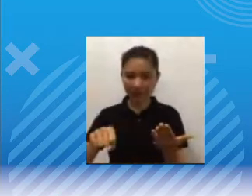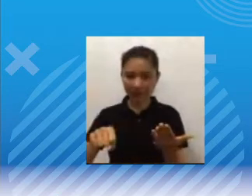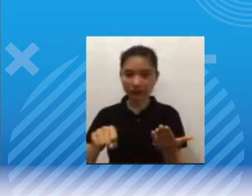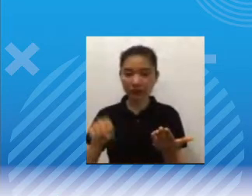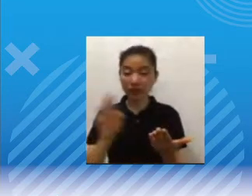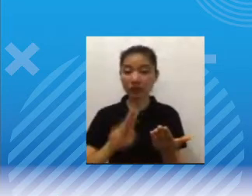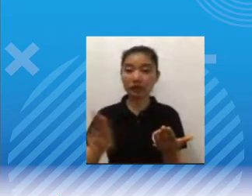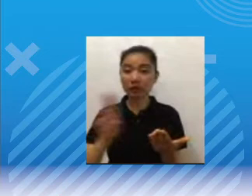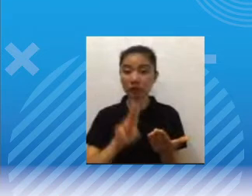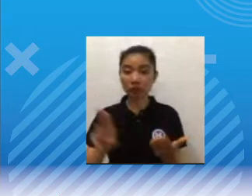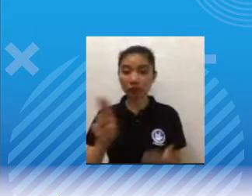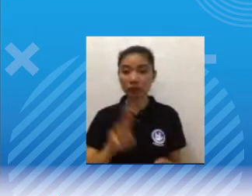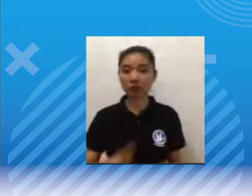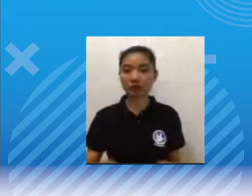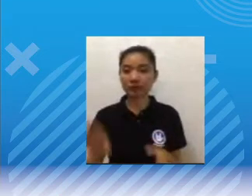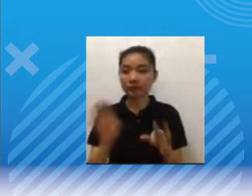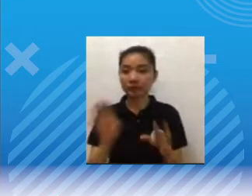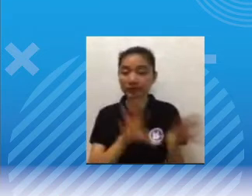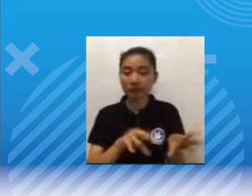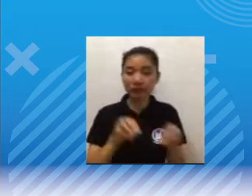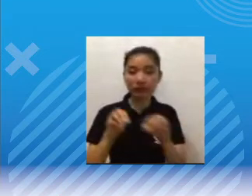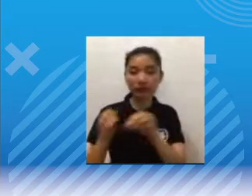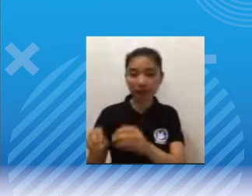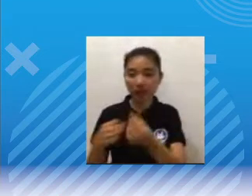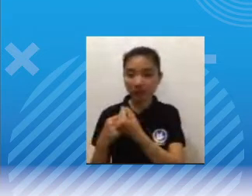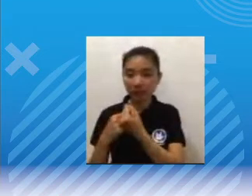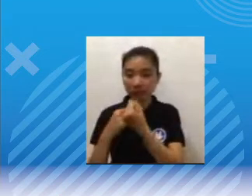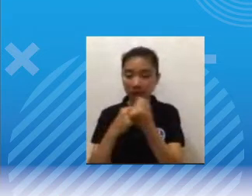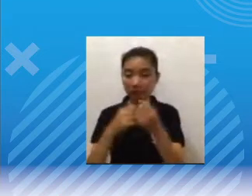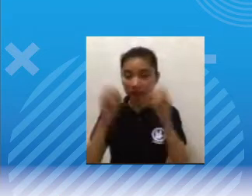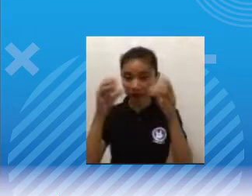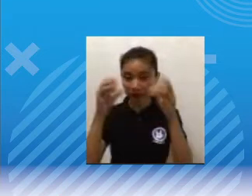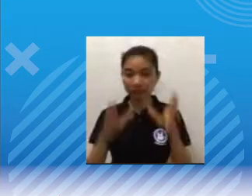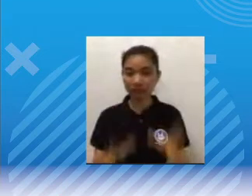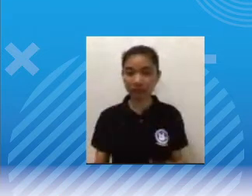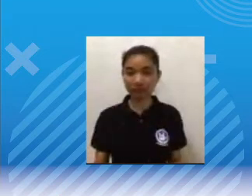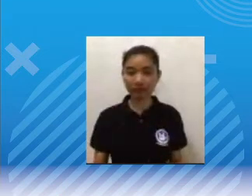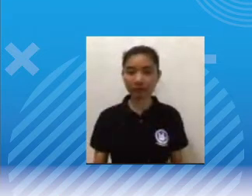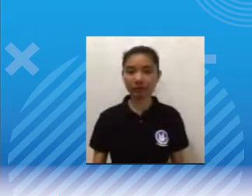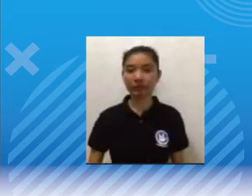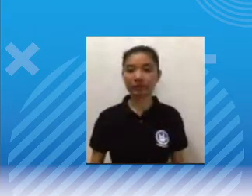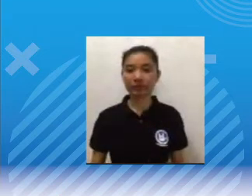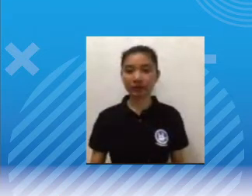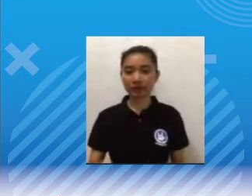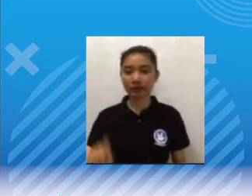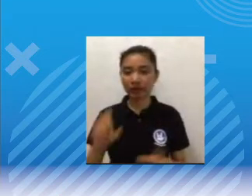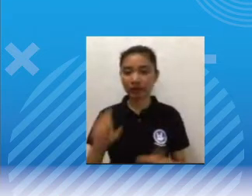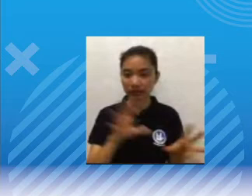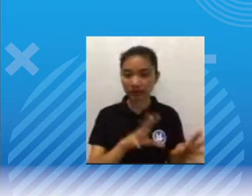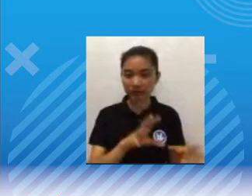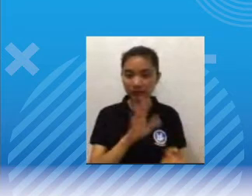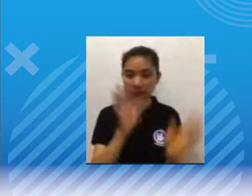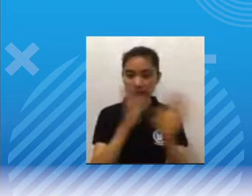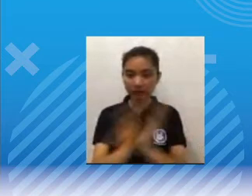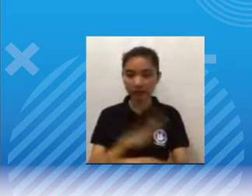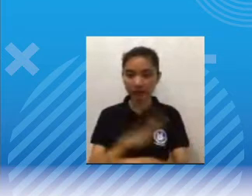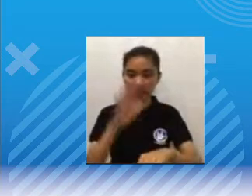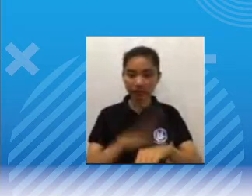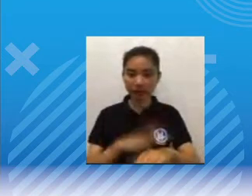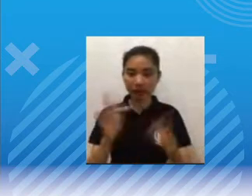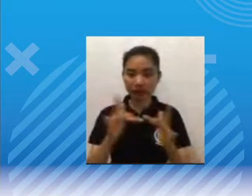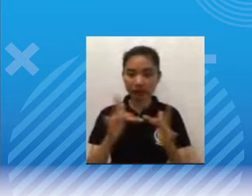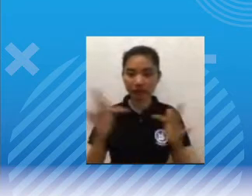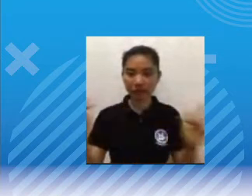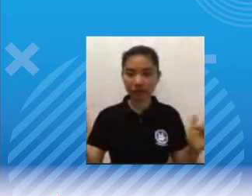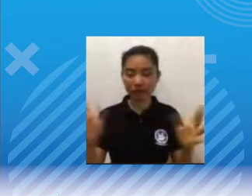ilagay no sa pagsuporta sa mga teachers natin upang makapag-migrate into online or distance learning at paggawa ng mga